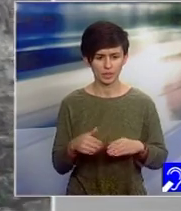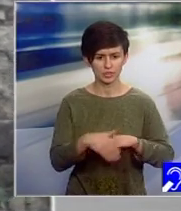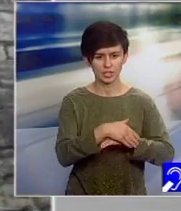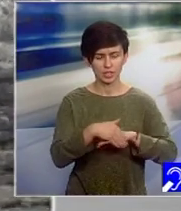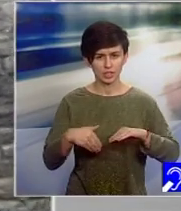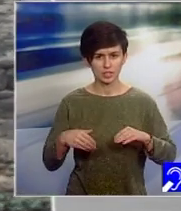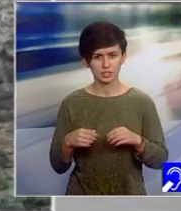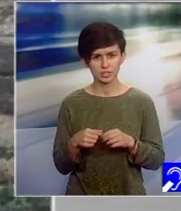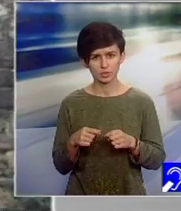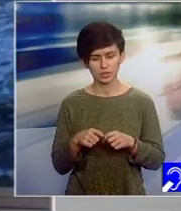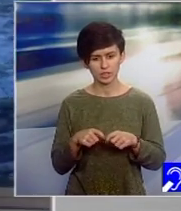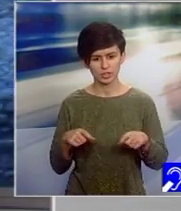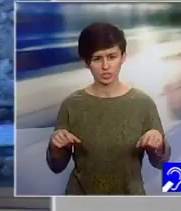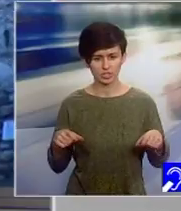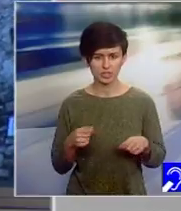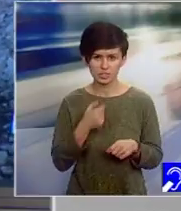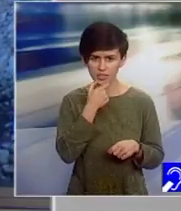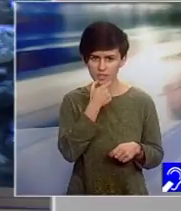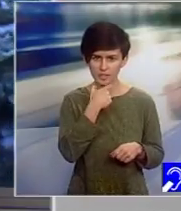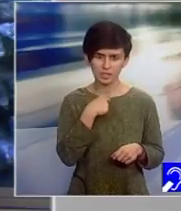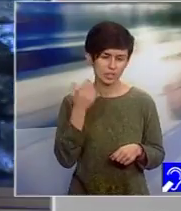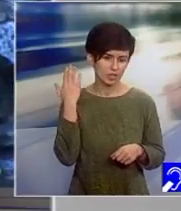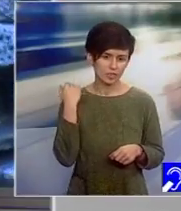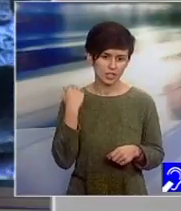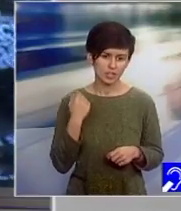extinderea lui destul de mare de-a lungul Clujului.